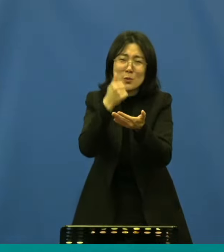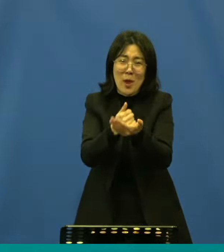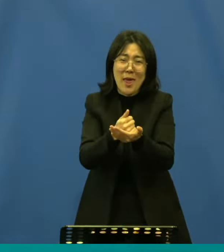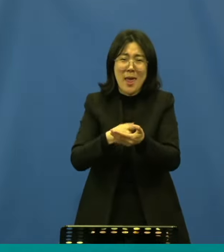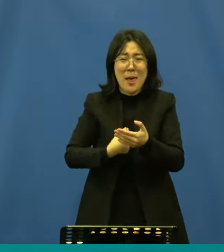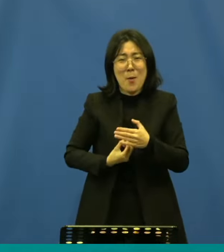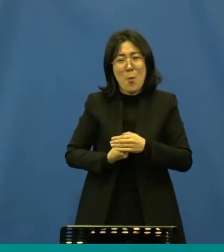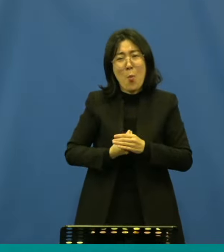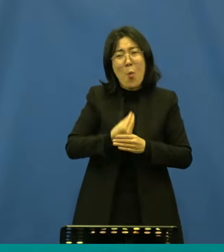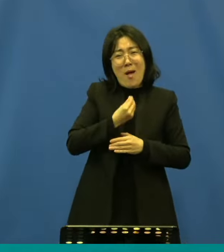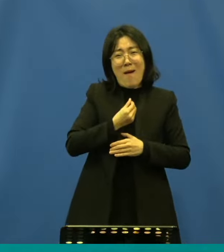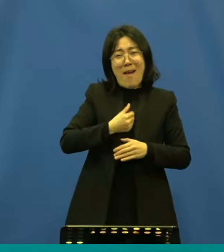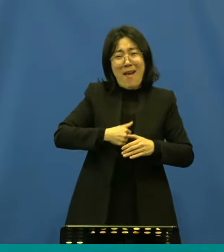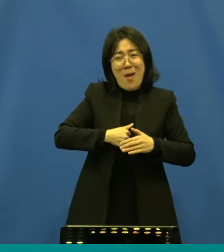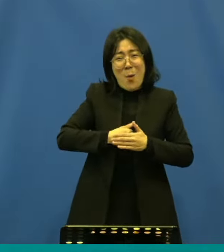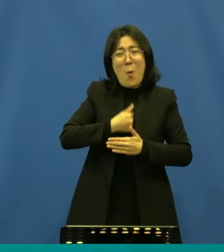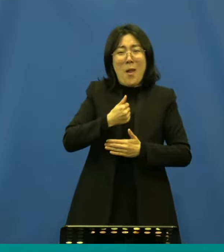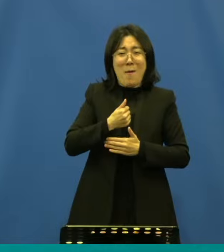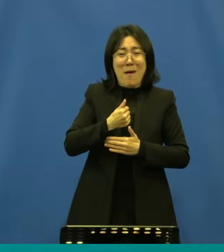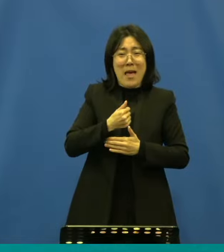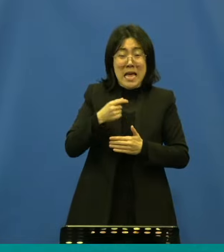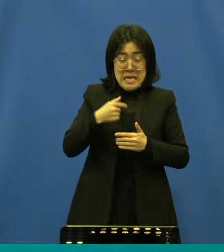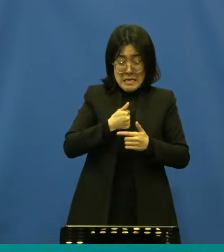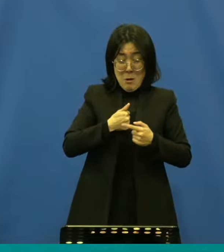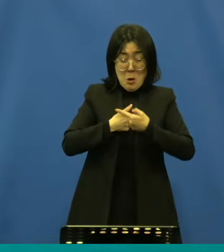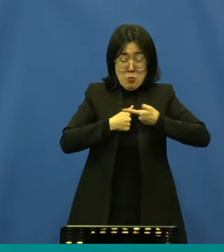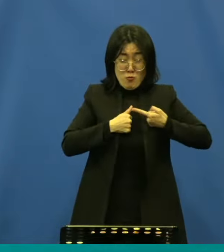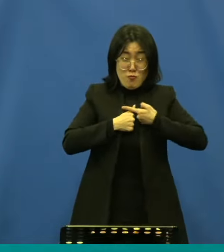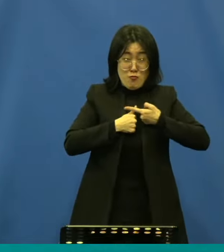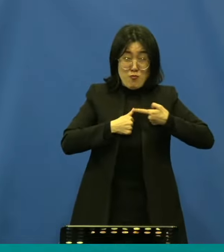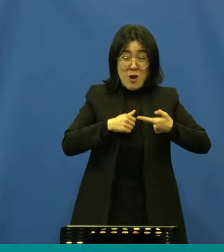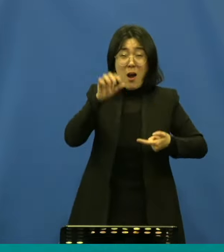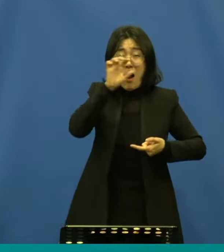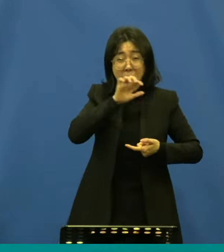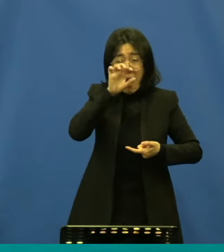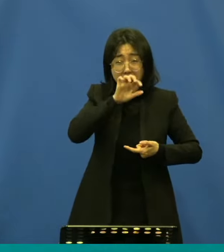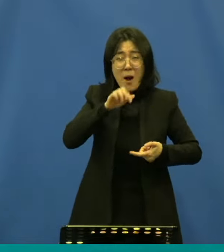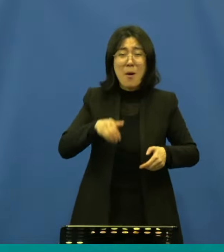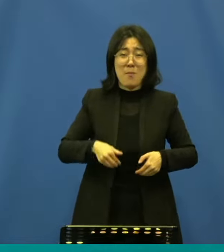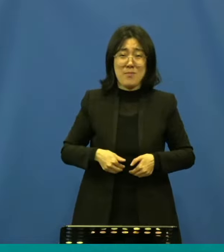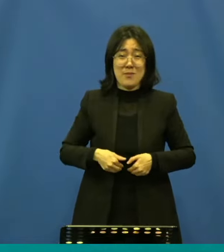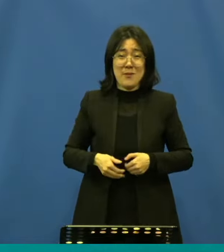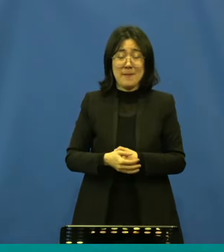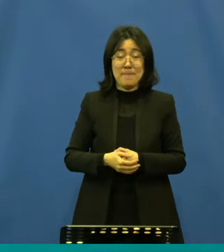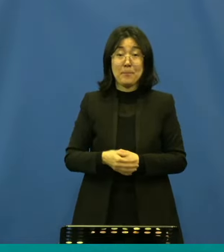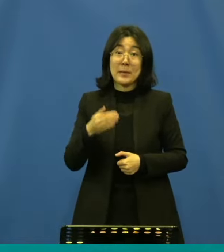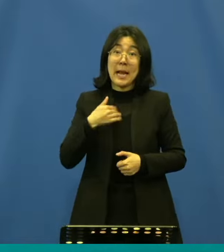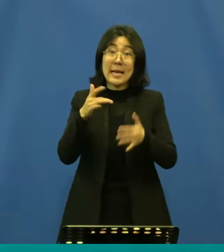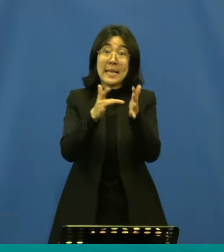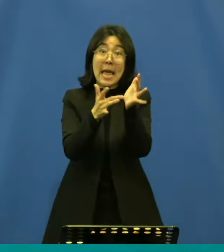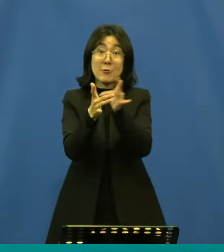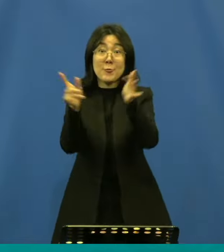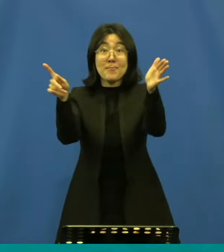삶은 분명히 존재합니다. 그렇다고 해서 우리가 죄에 빠지지 않을 것이라고 생각하는 것은